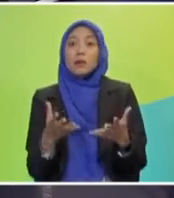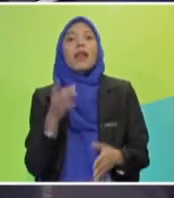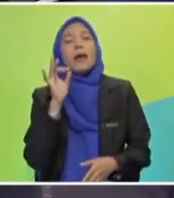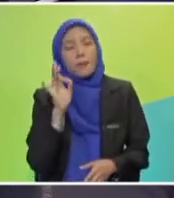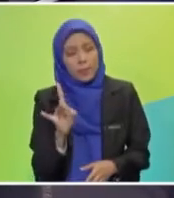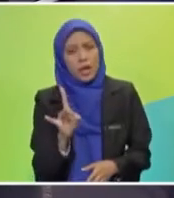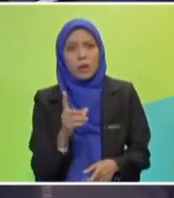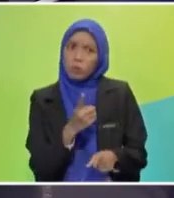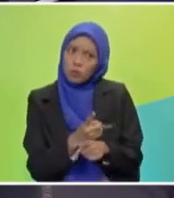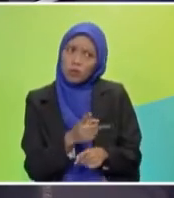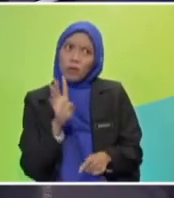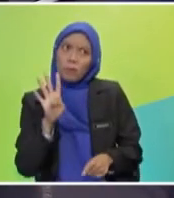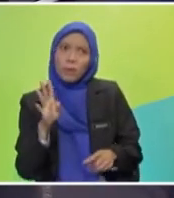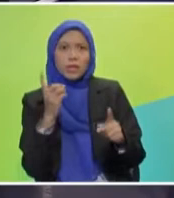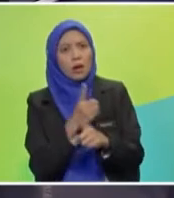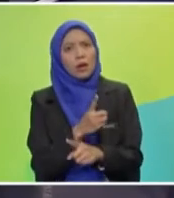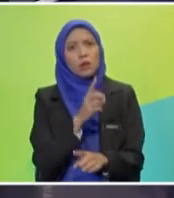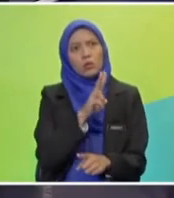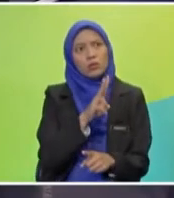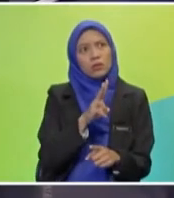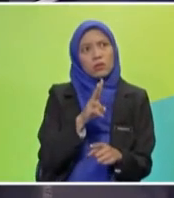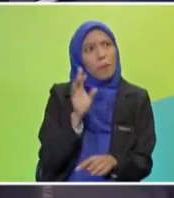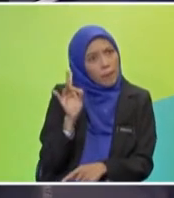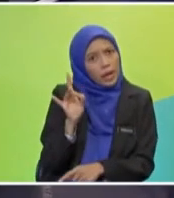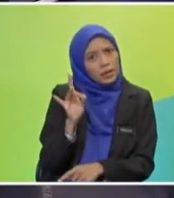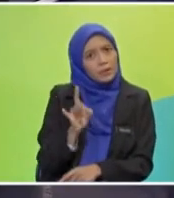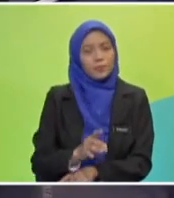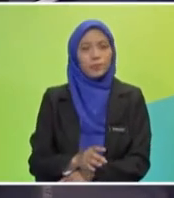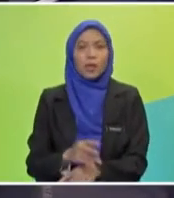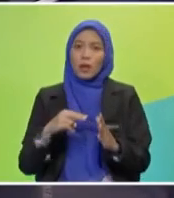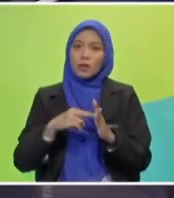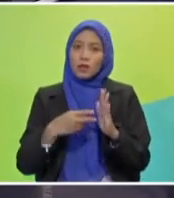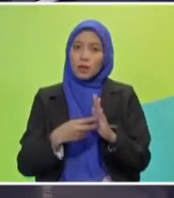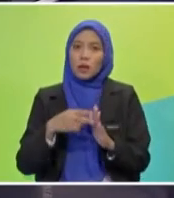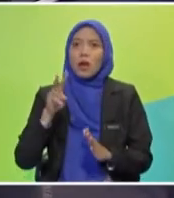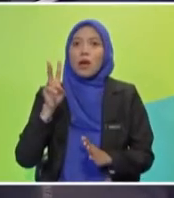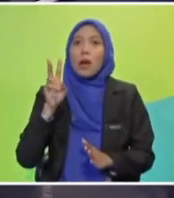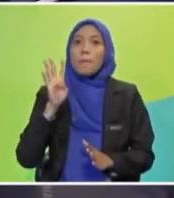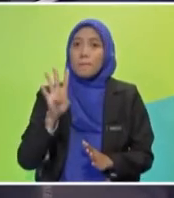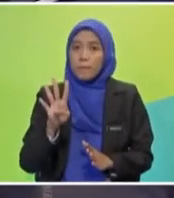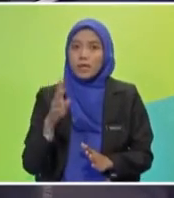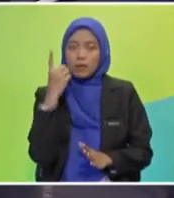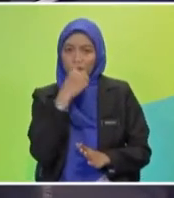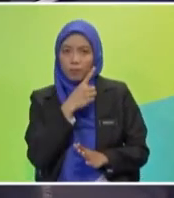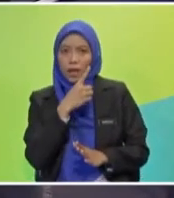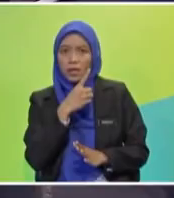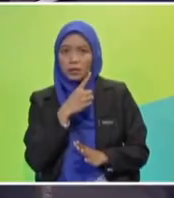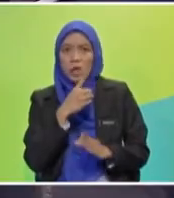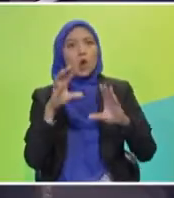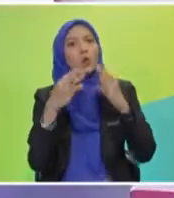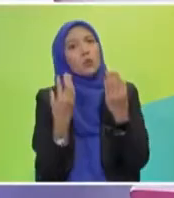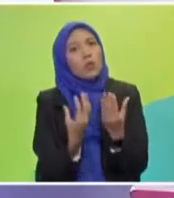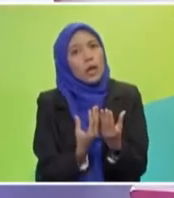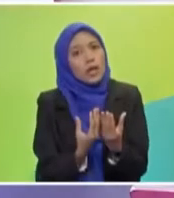ke 4 darab dengan 2 pula 8? Okey. Bermakna kalau 4 di hadapan maknanya kumpulannya berapa Kak Nisa?